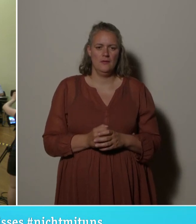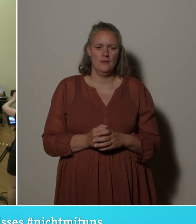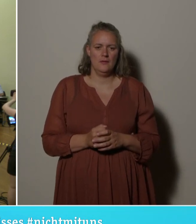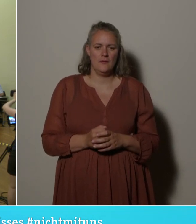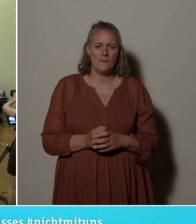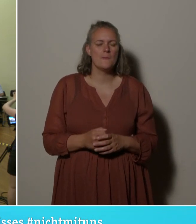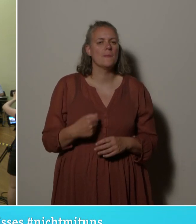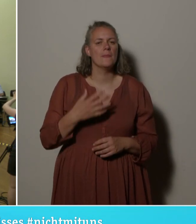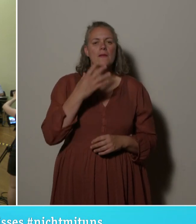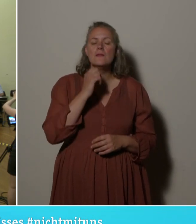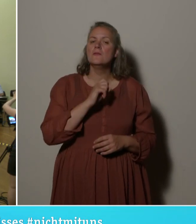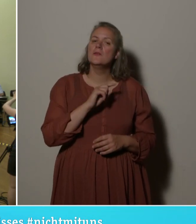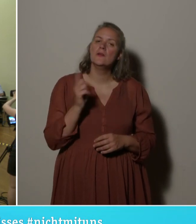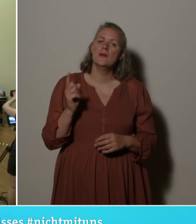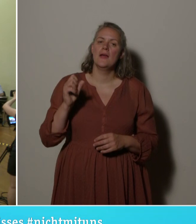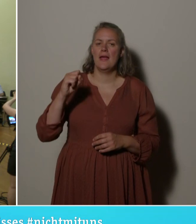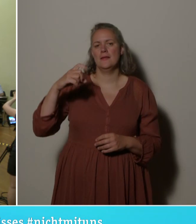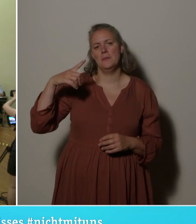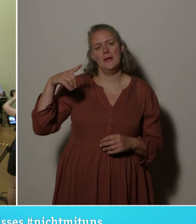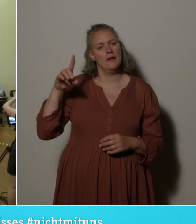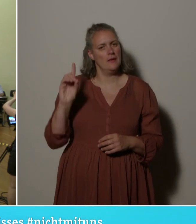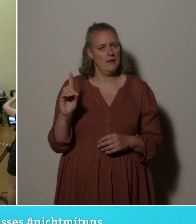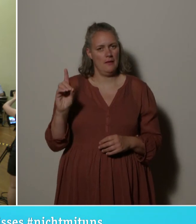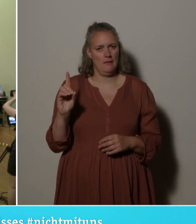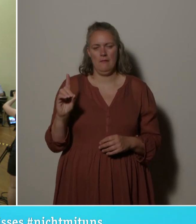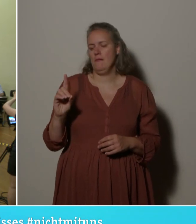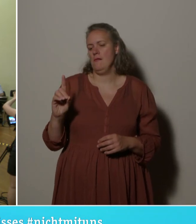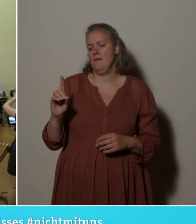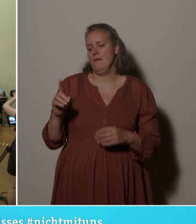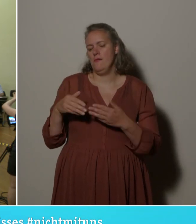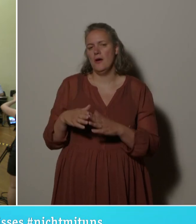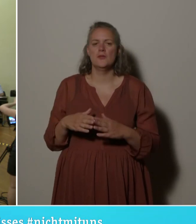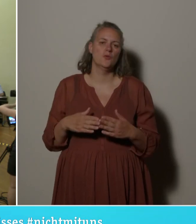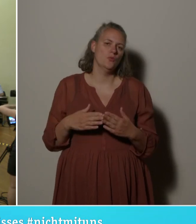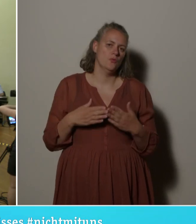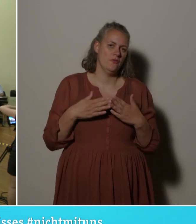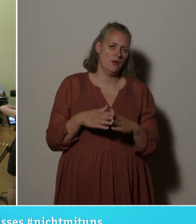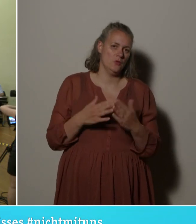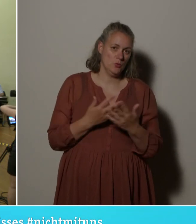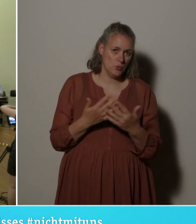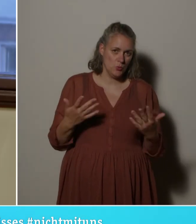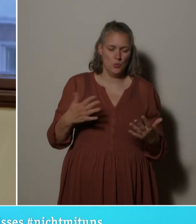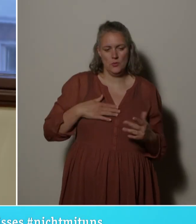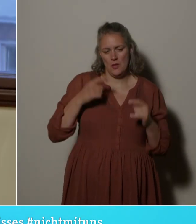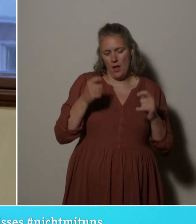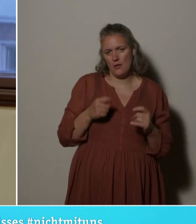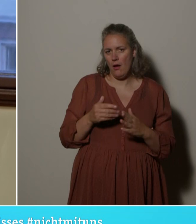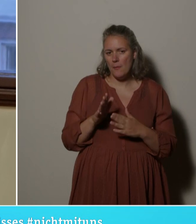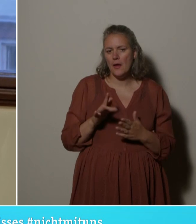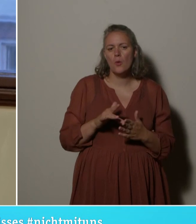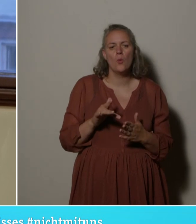So, ich möchte ja nicht, dass die SPD-Fraktion oder die Fraktion Die Grünen unserem Antrag nicht zustimmen, weil sie es